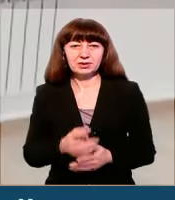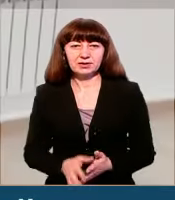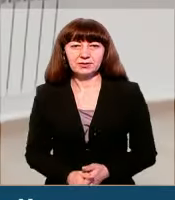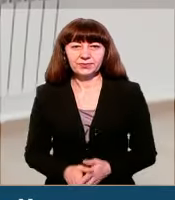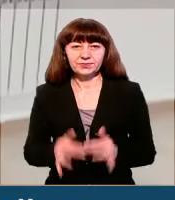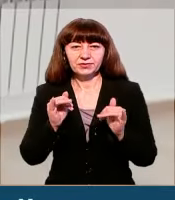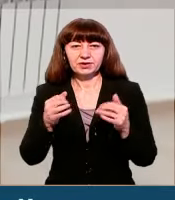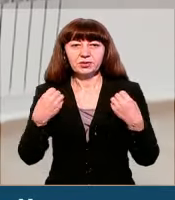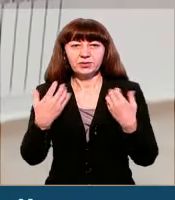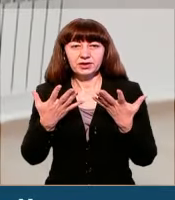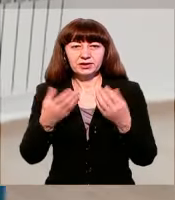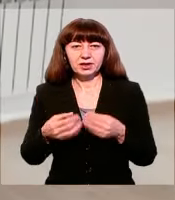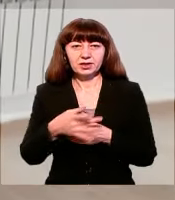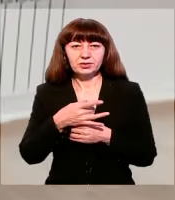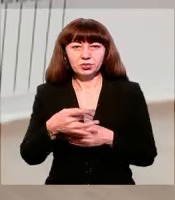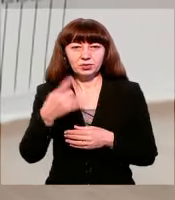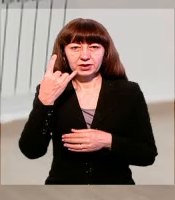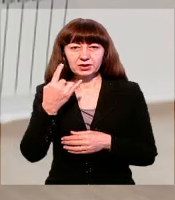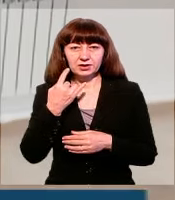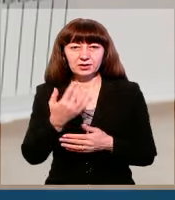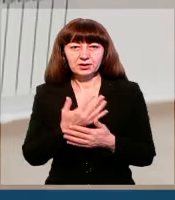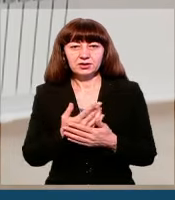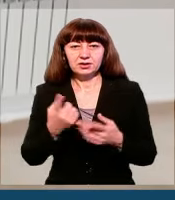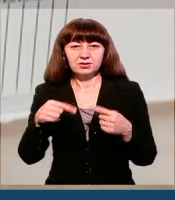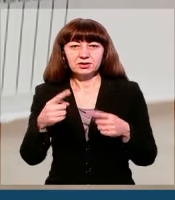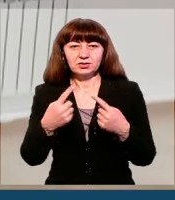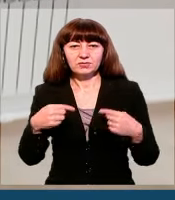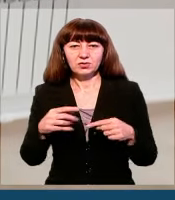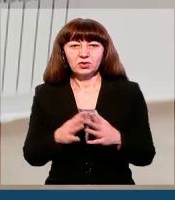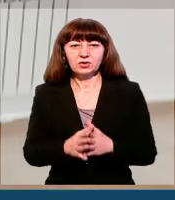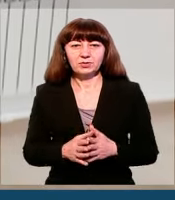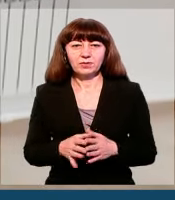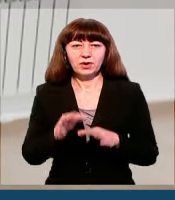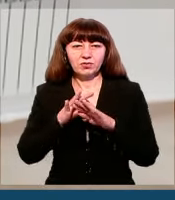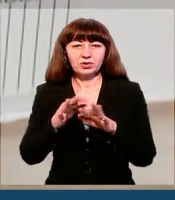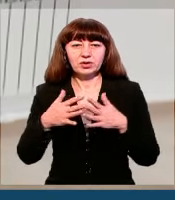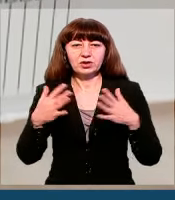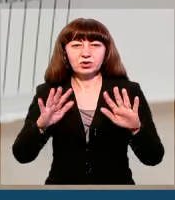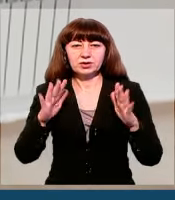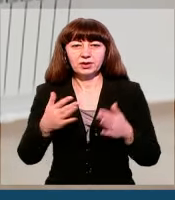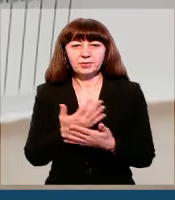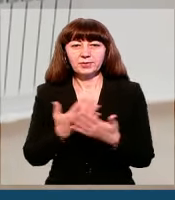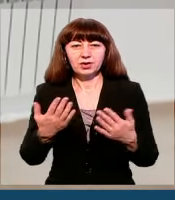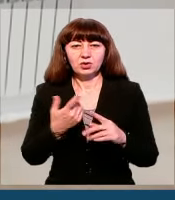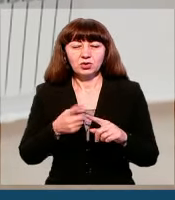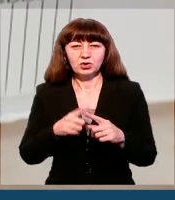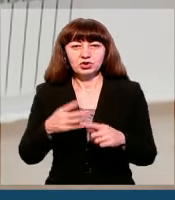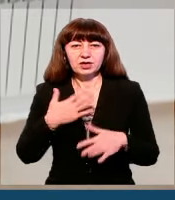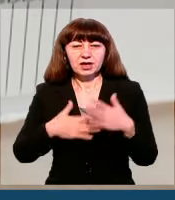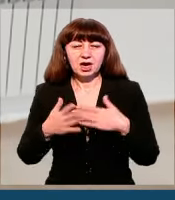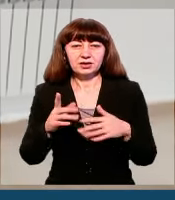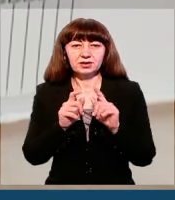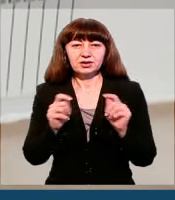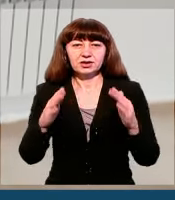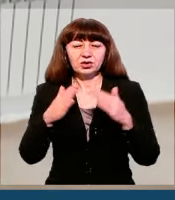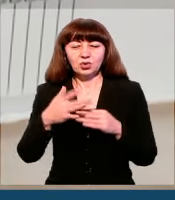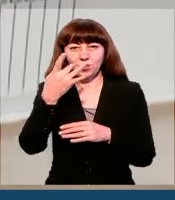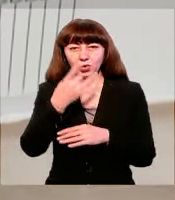честь празднования Дня Республики в нашем округе происходит такое грандиозное событие, чему мы очень рады – открытие Дома культуры,